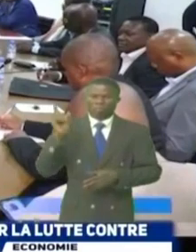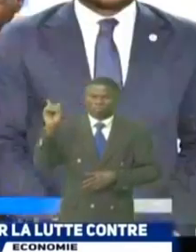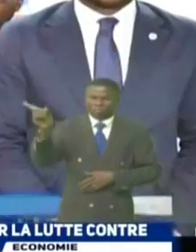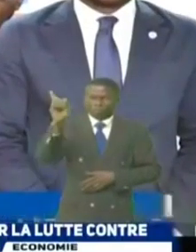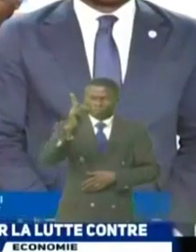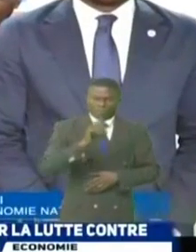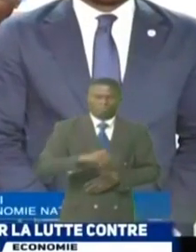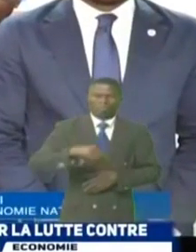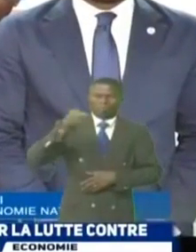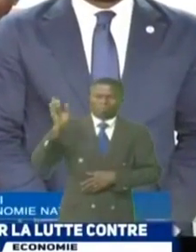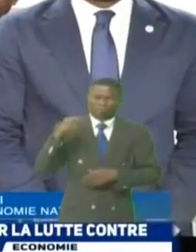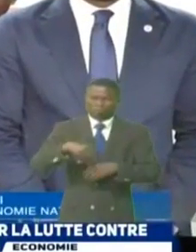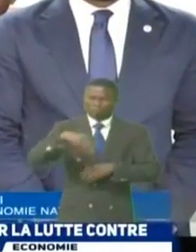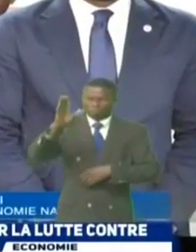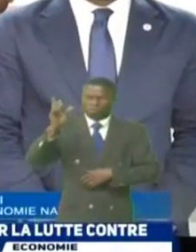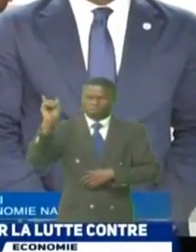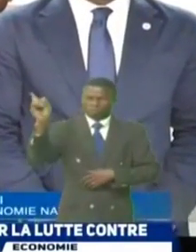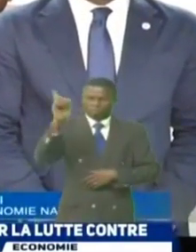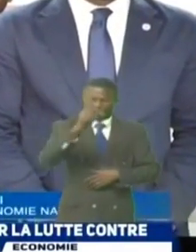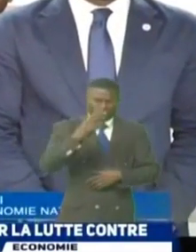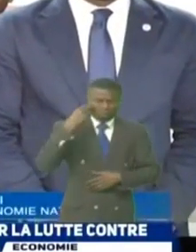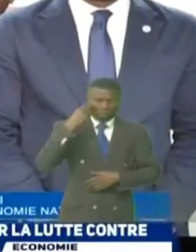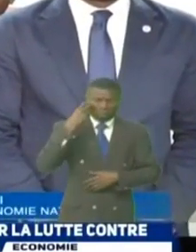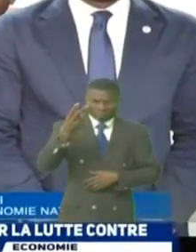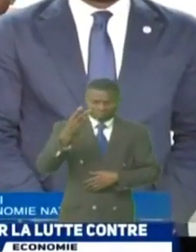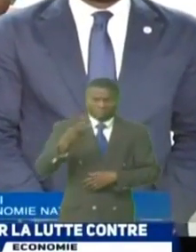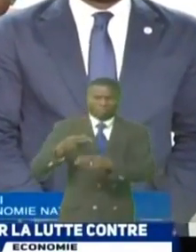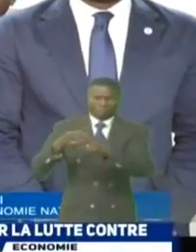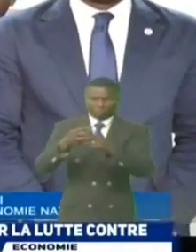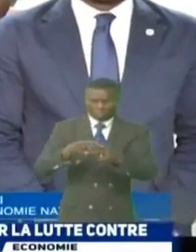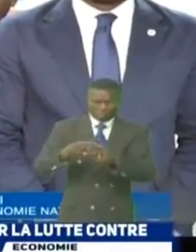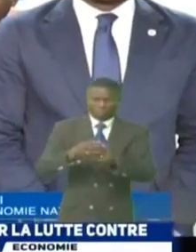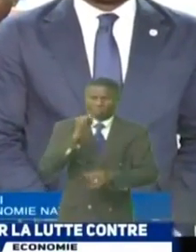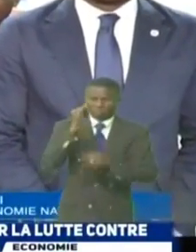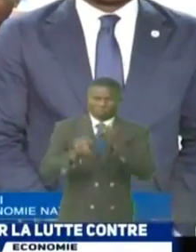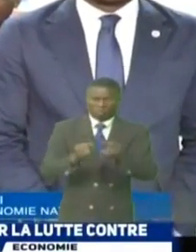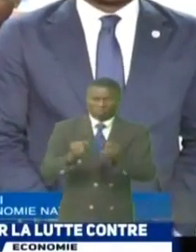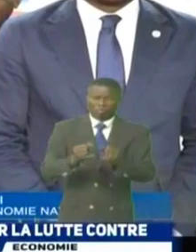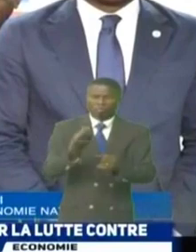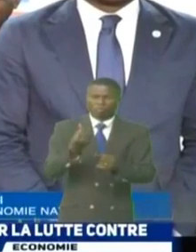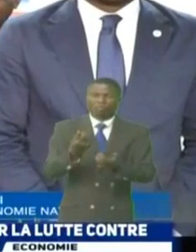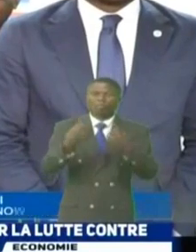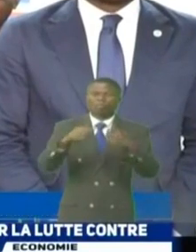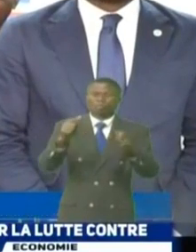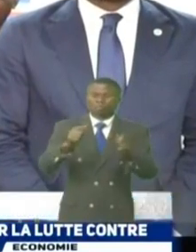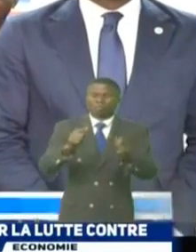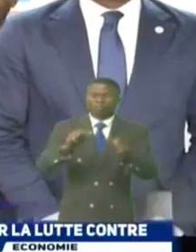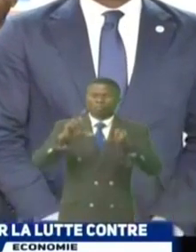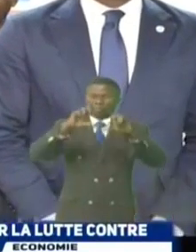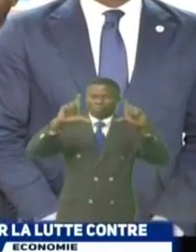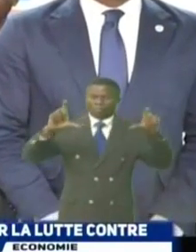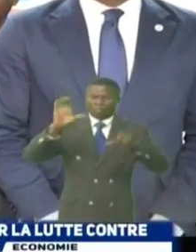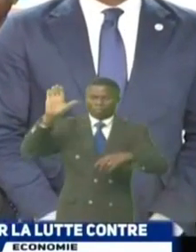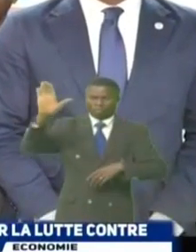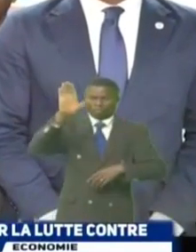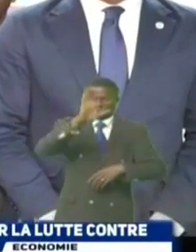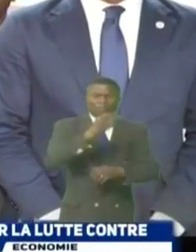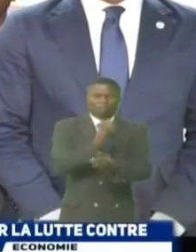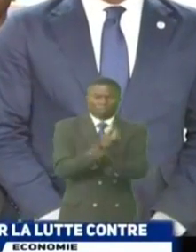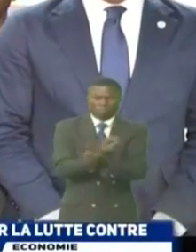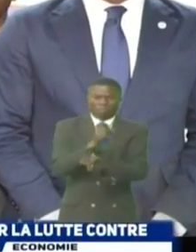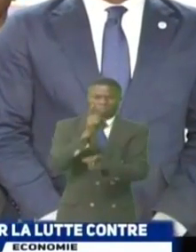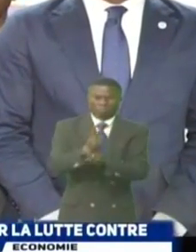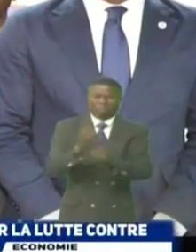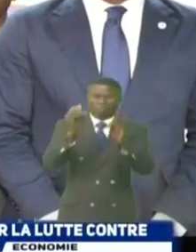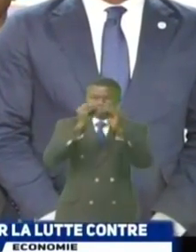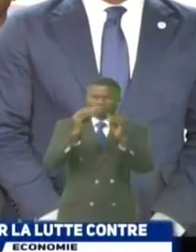terrain pour vérifier si les prix affichés ont été